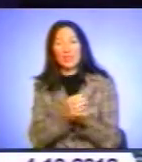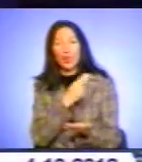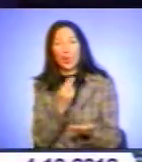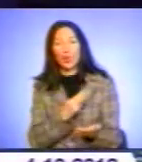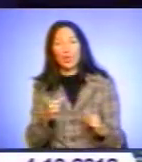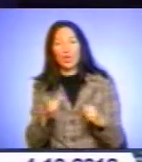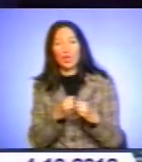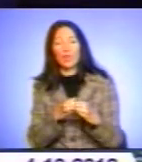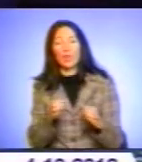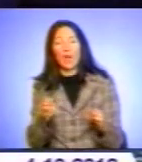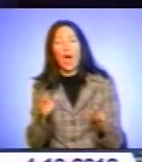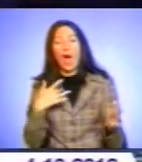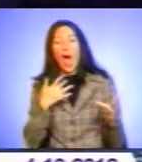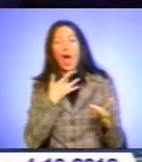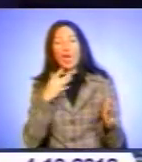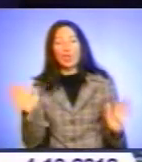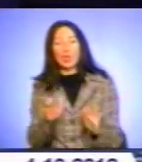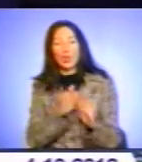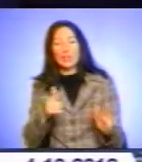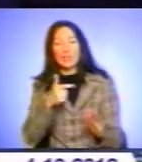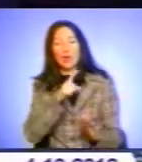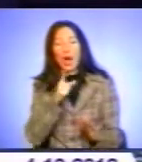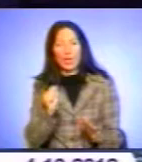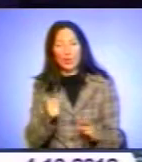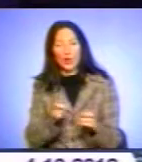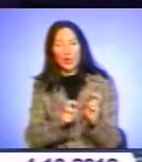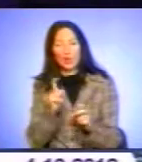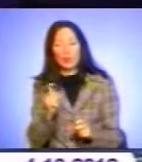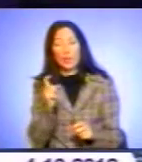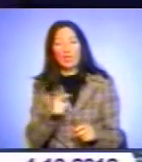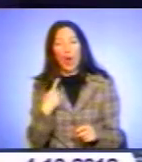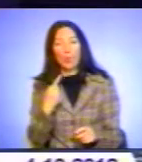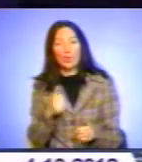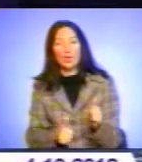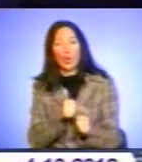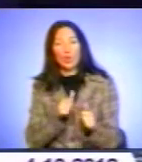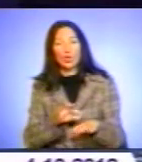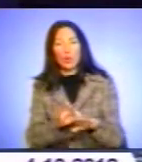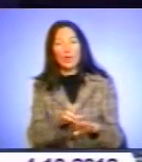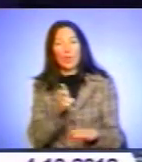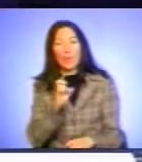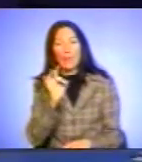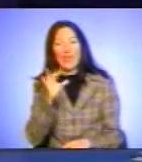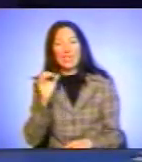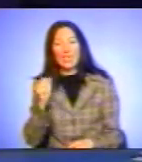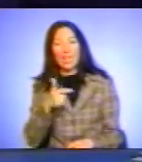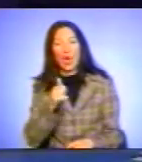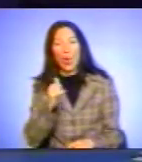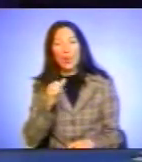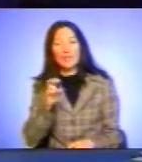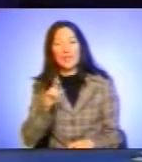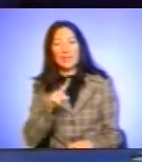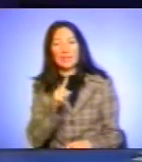та солістів газових господарств області. Конкурс проводили по підгрупах у Бережанах, Гусятині, Збаражі. Всього взяло